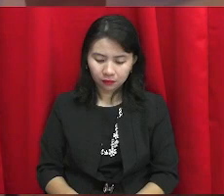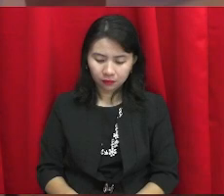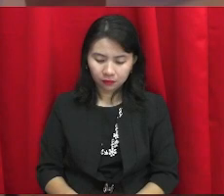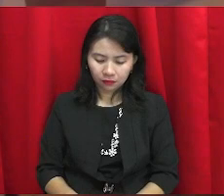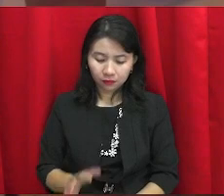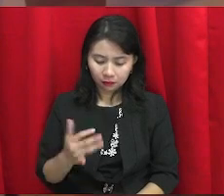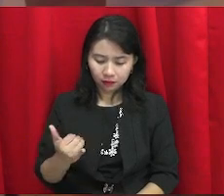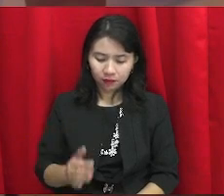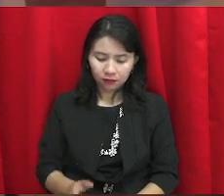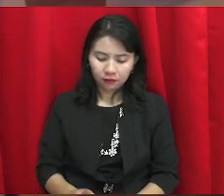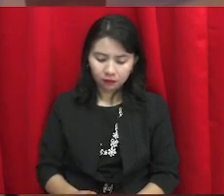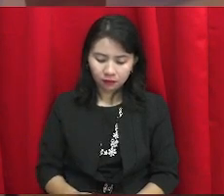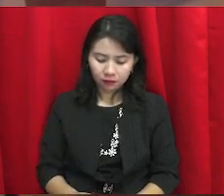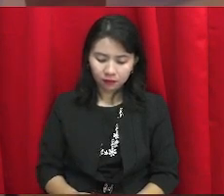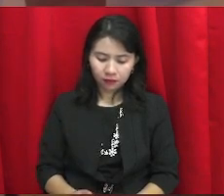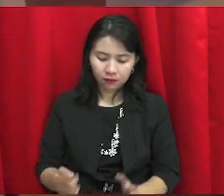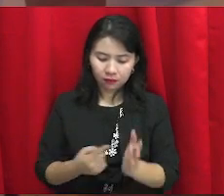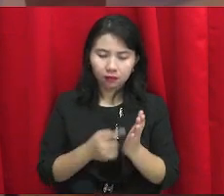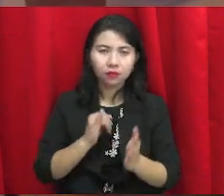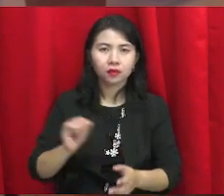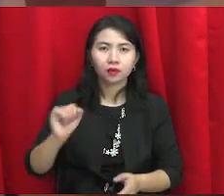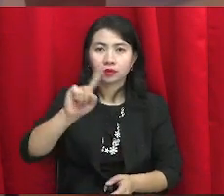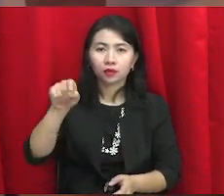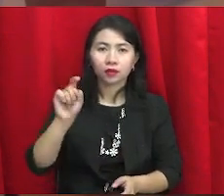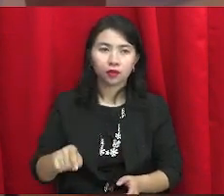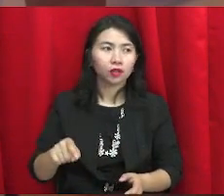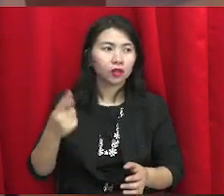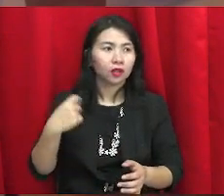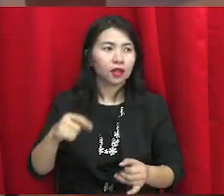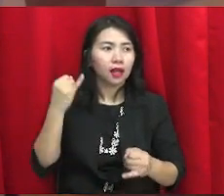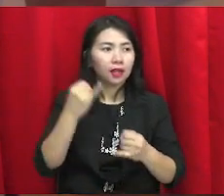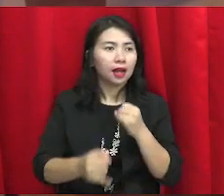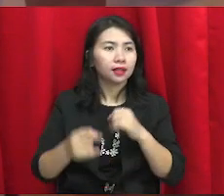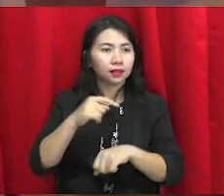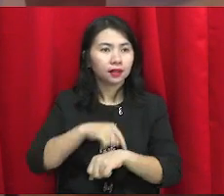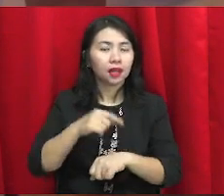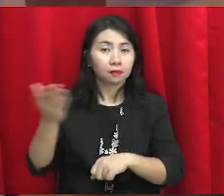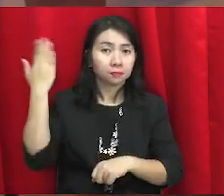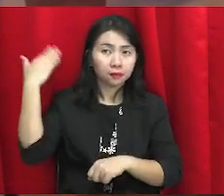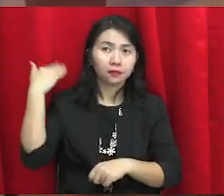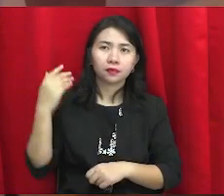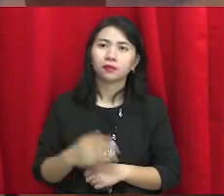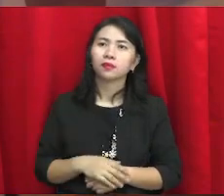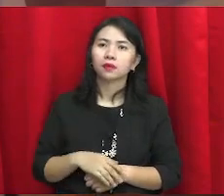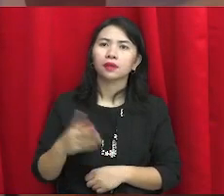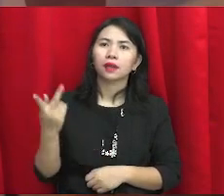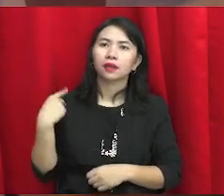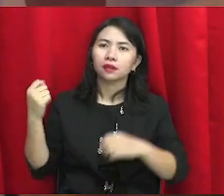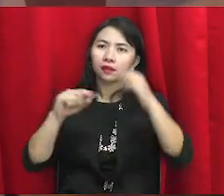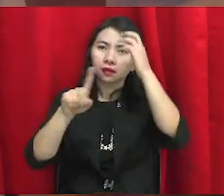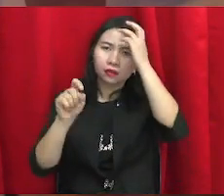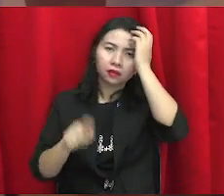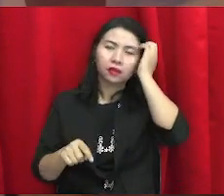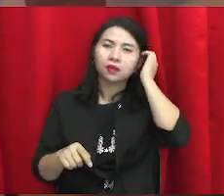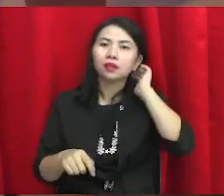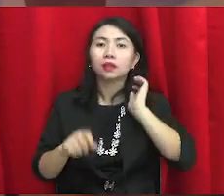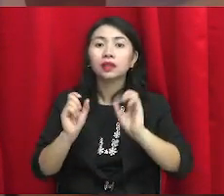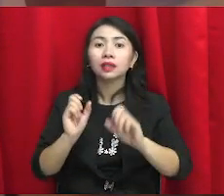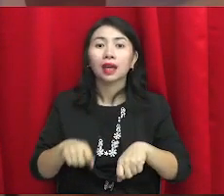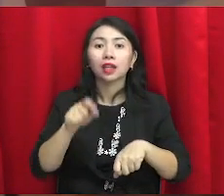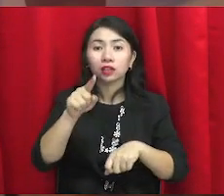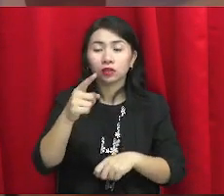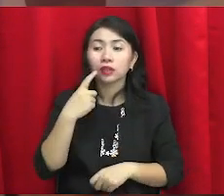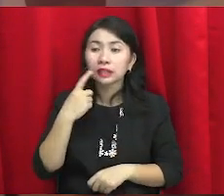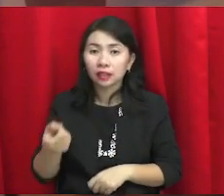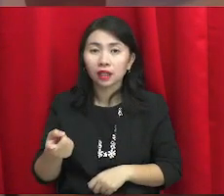po kayo. Napakaganda. Ito po yung question the last time na kami po ay nag-air ng Thy Will Be Done. Ito po, sabi po dito, masasabi mo bang